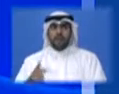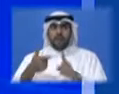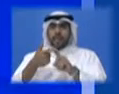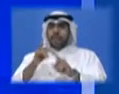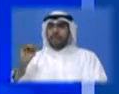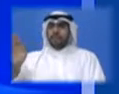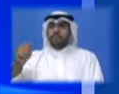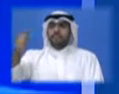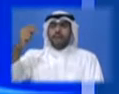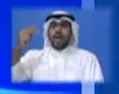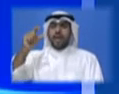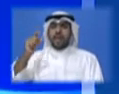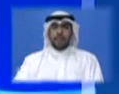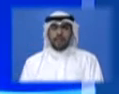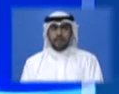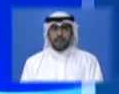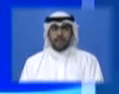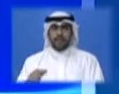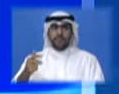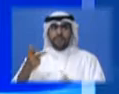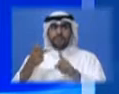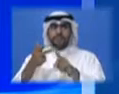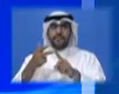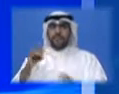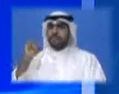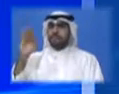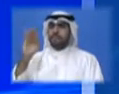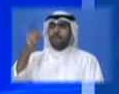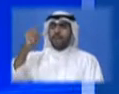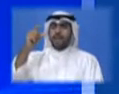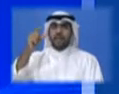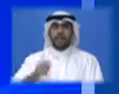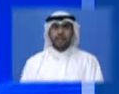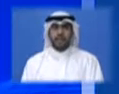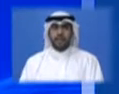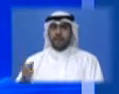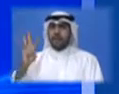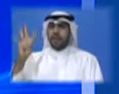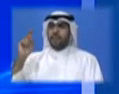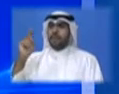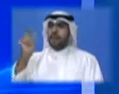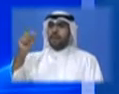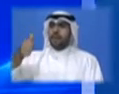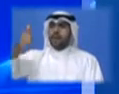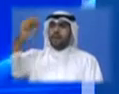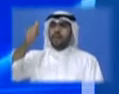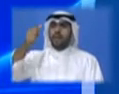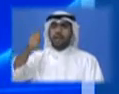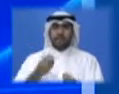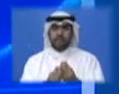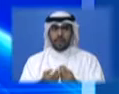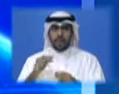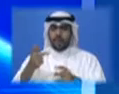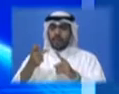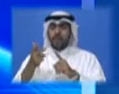مساعد تريحيب محسن المطيري، مسعد تريحيب محسن المطيري، ندى تريحيب محسن المطيري،